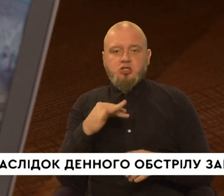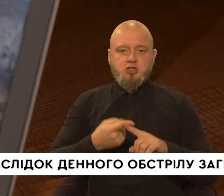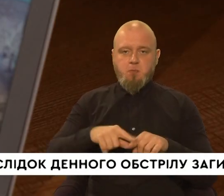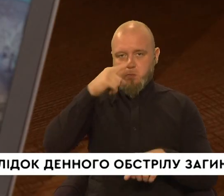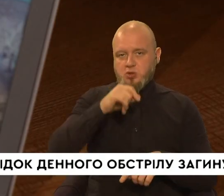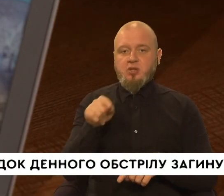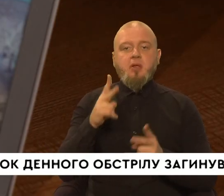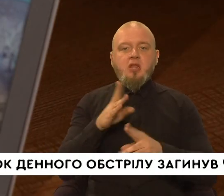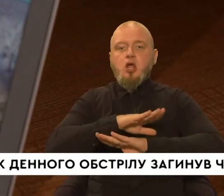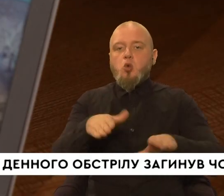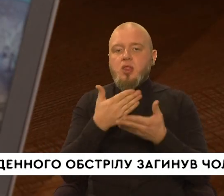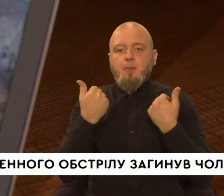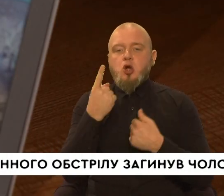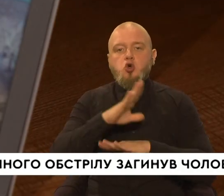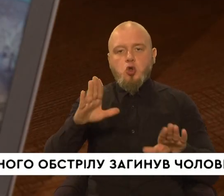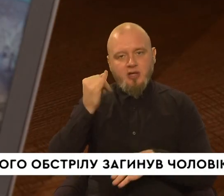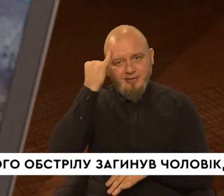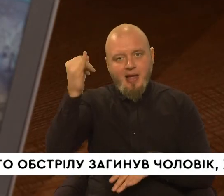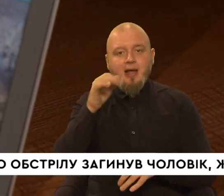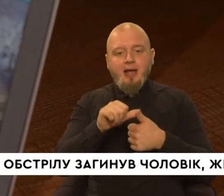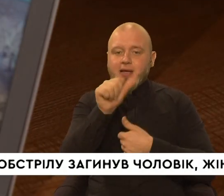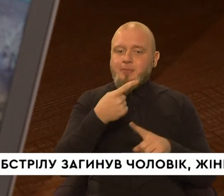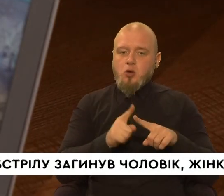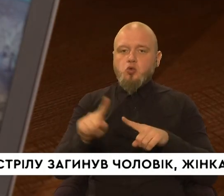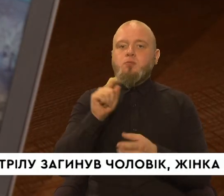Путін. Там ніхто не має жодних ідей, окрім того, щоб